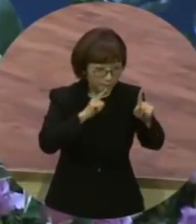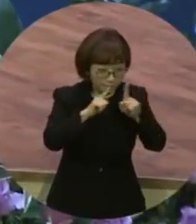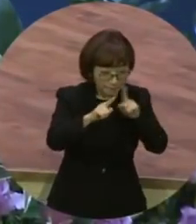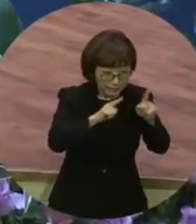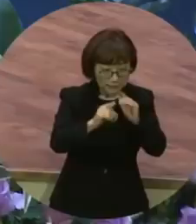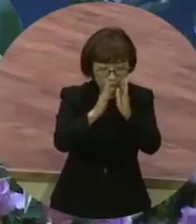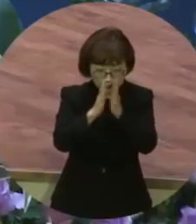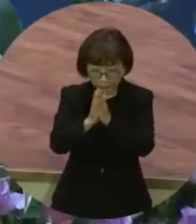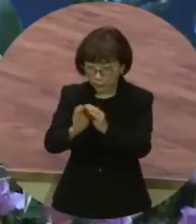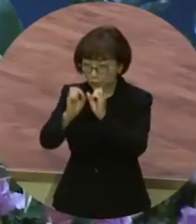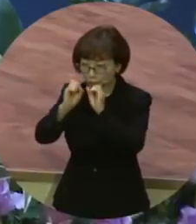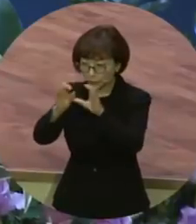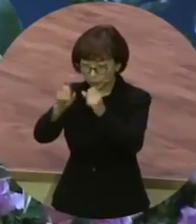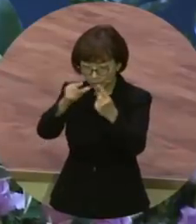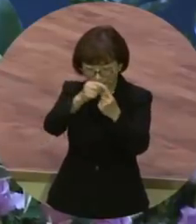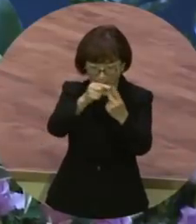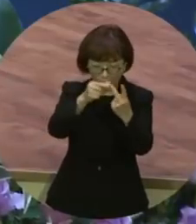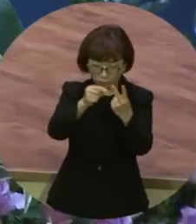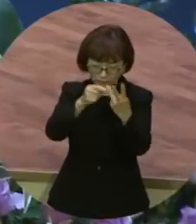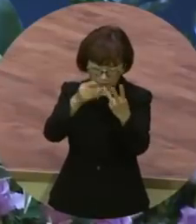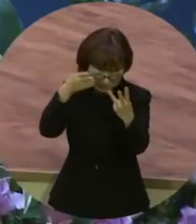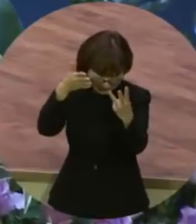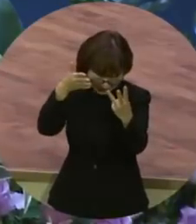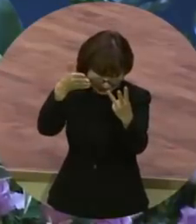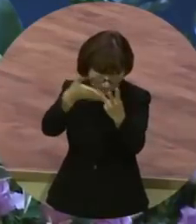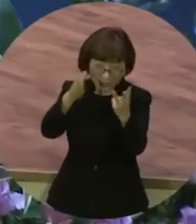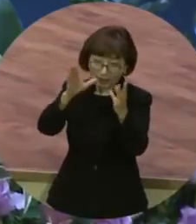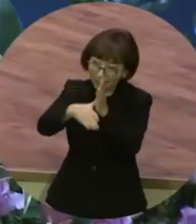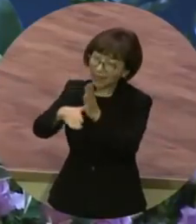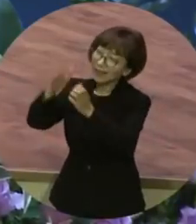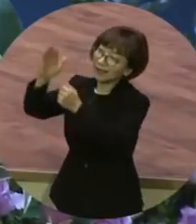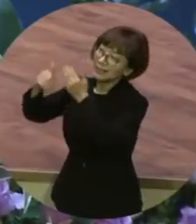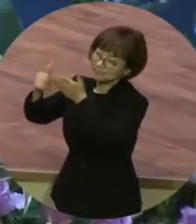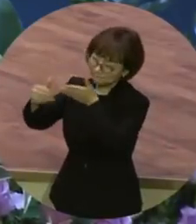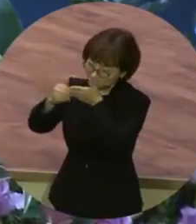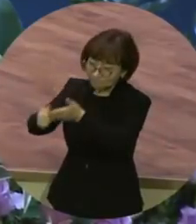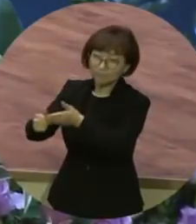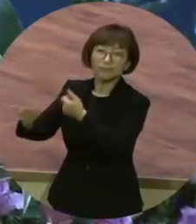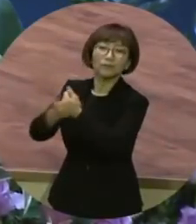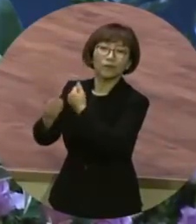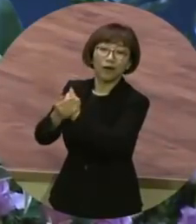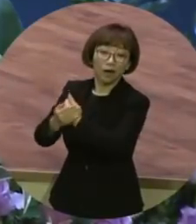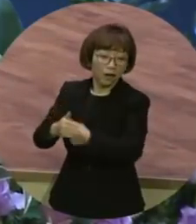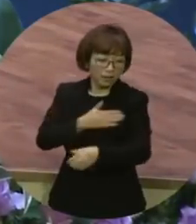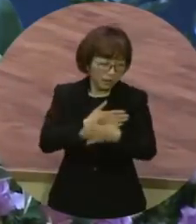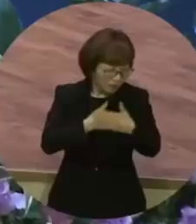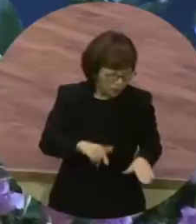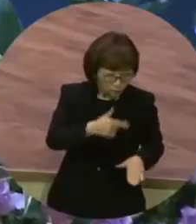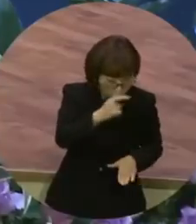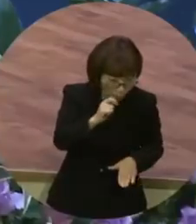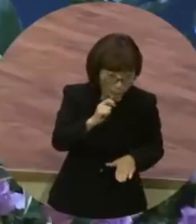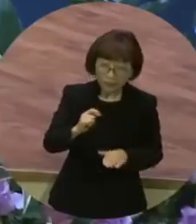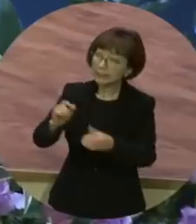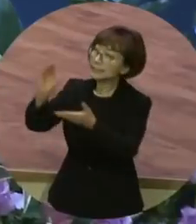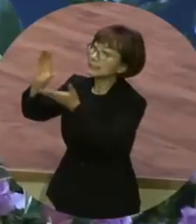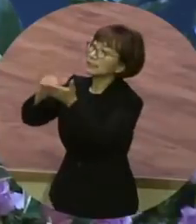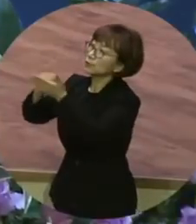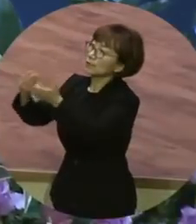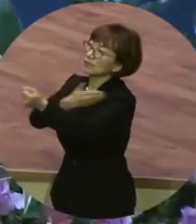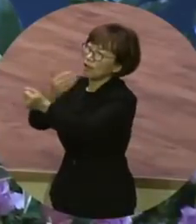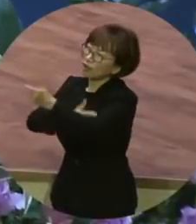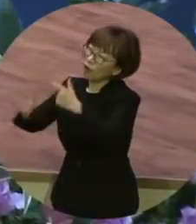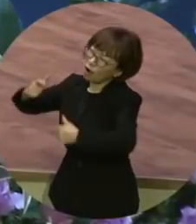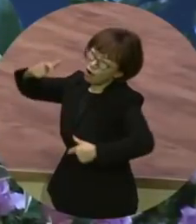체험하게 해주십니다. 나의 연약함을 통해 내가 약할 때 그리스도의 능력이 더 강함을 체험했다는